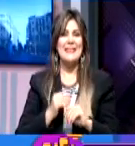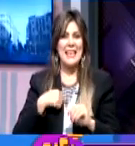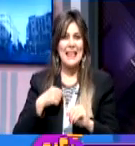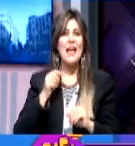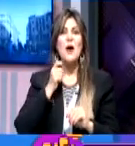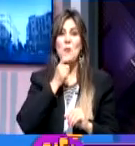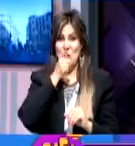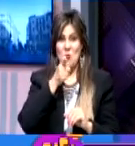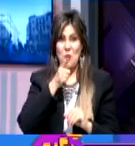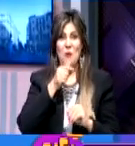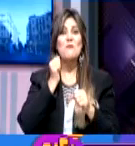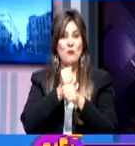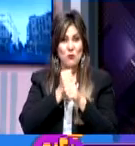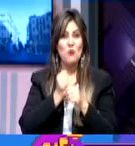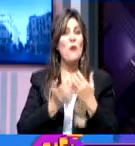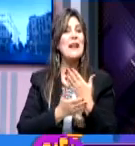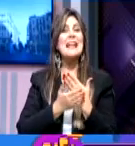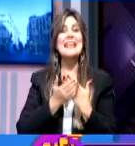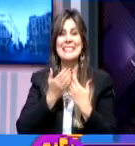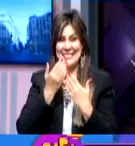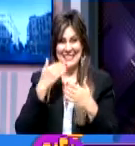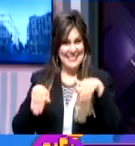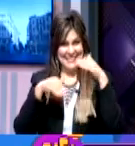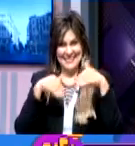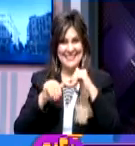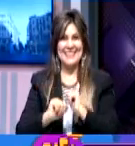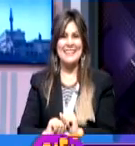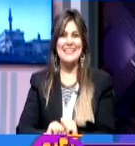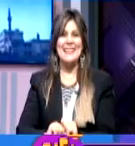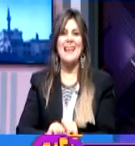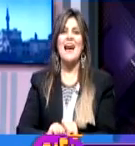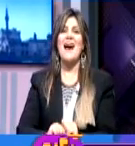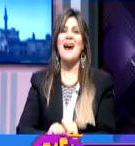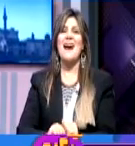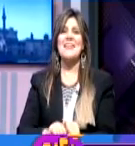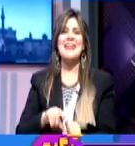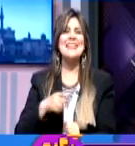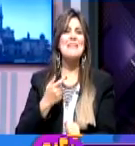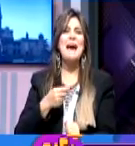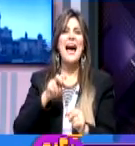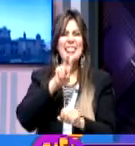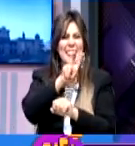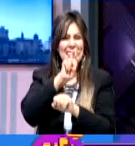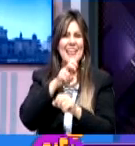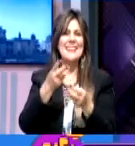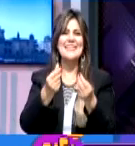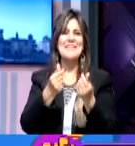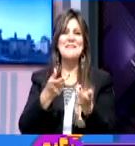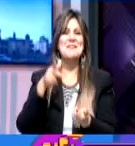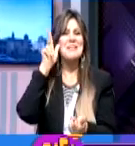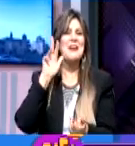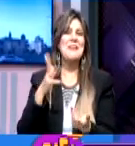والجمال، بنوعدهم بكل جديد وكل. طب لو كلمنا بقى على الضرائب بالنسبه لذوي الاعاقه، هو حضرتك